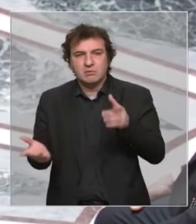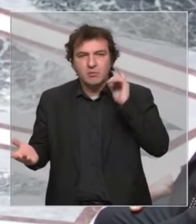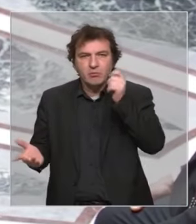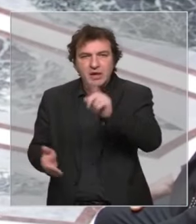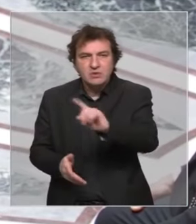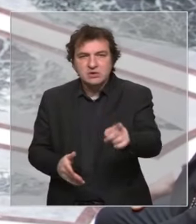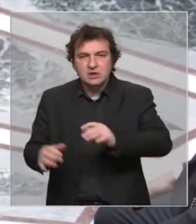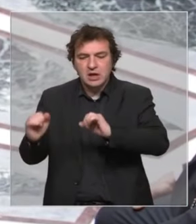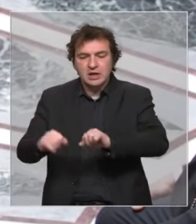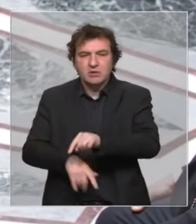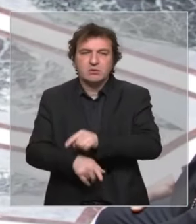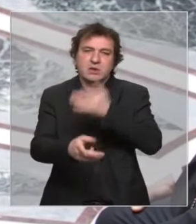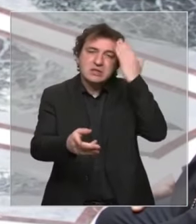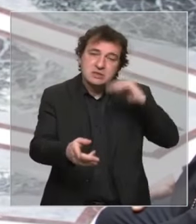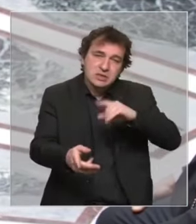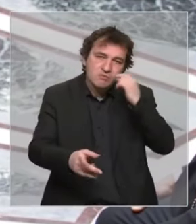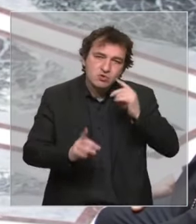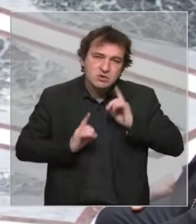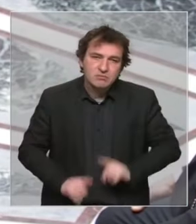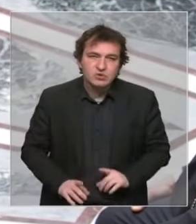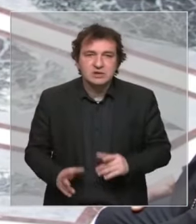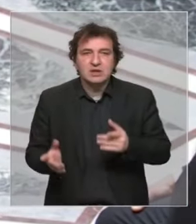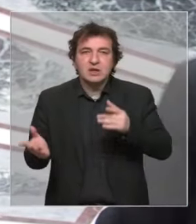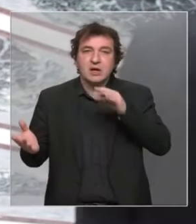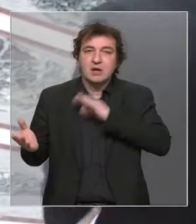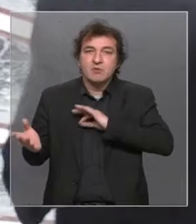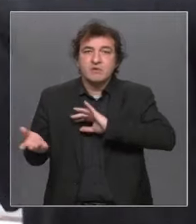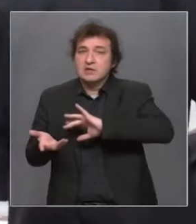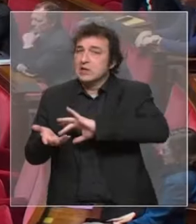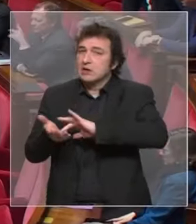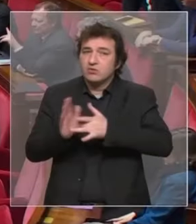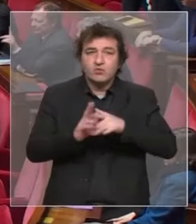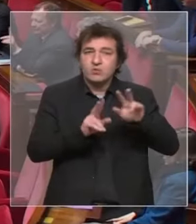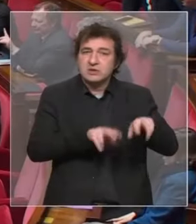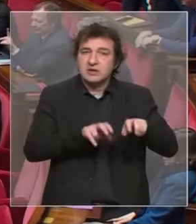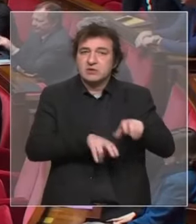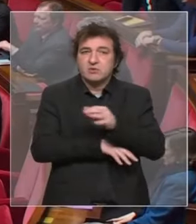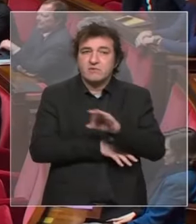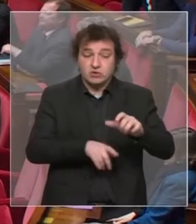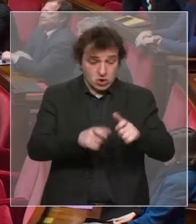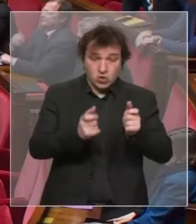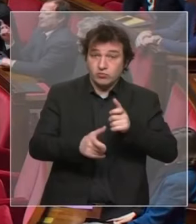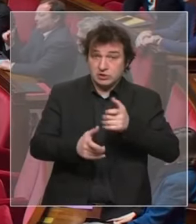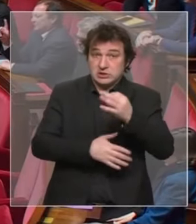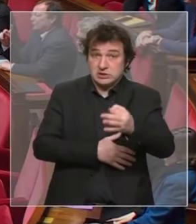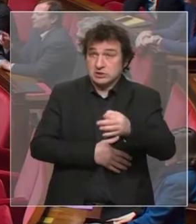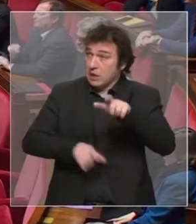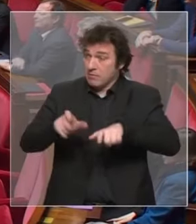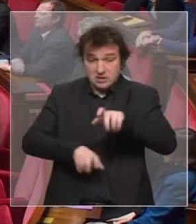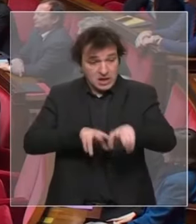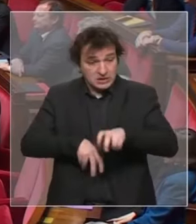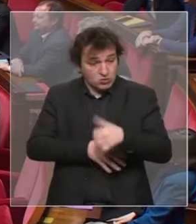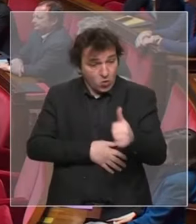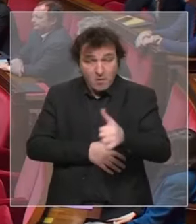accord, vous le savez, monsieur le député, a bénéficié à l'ensemble de nos filières. Ce sont les entreprises qui le disent, ce sont les agriculteurs qui le